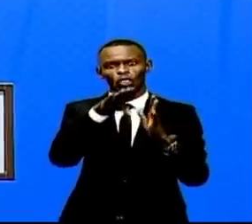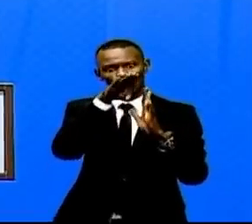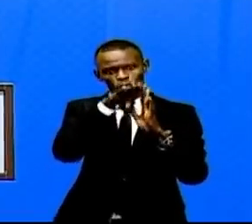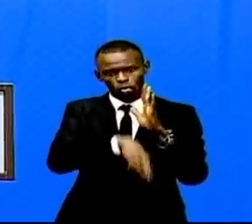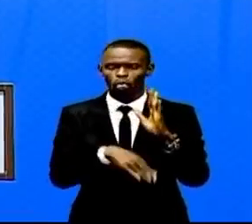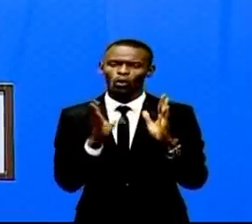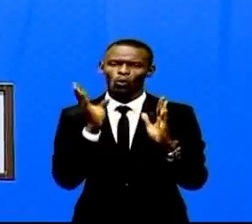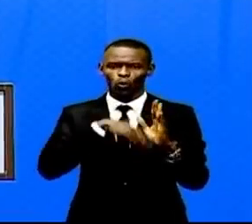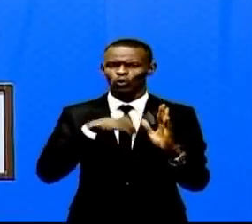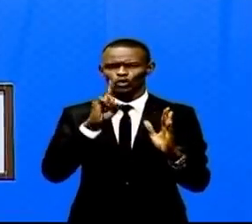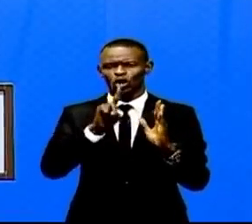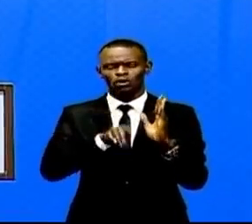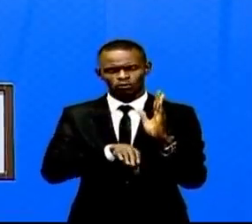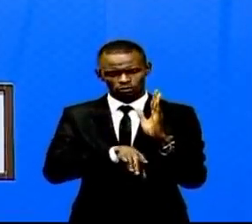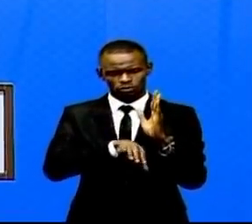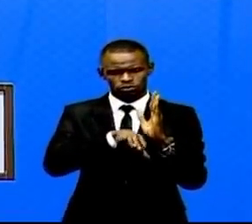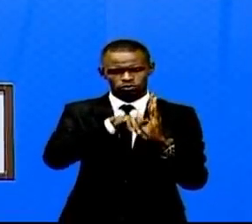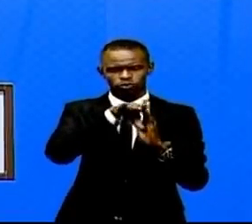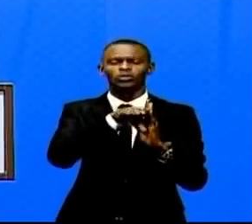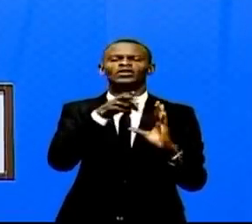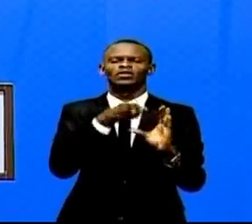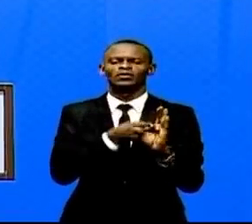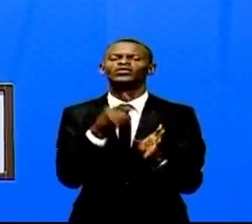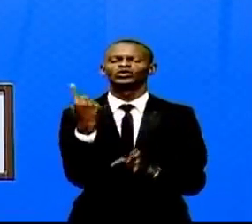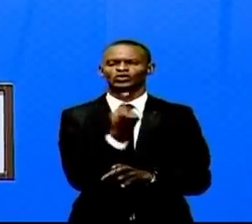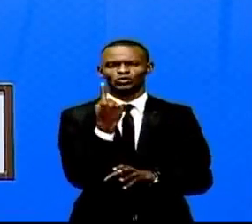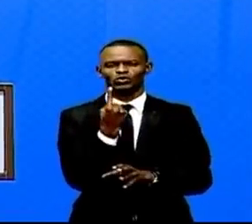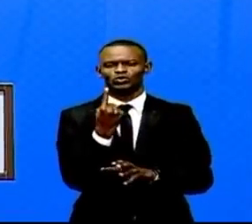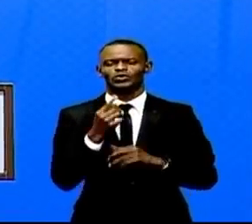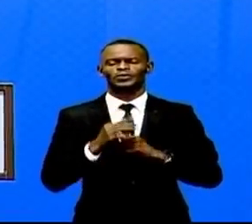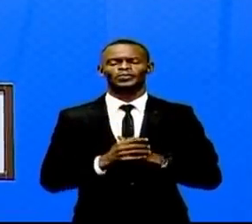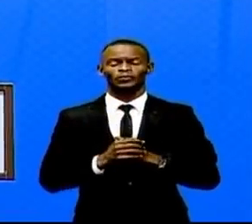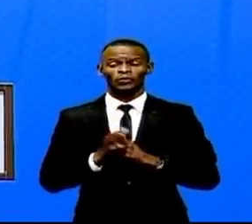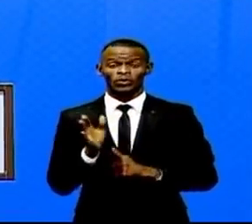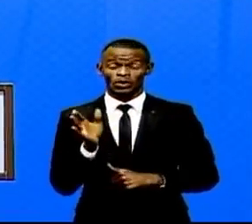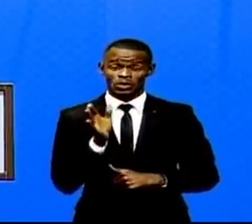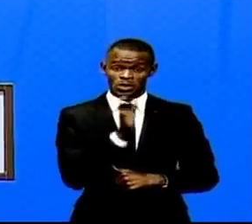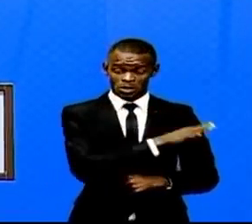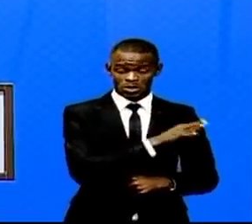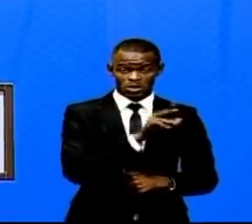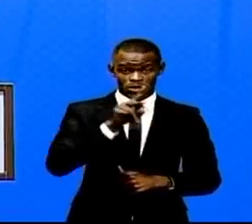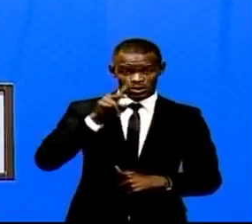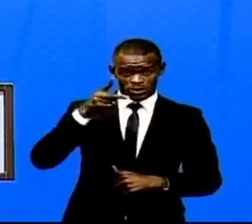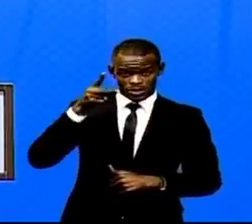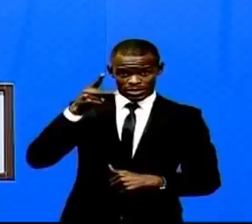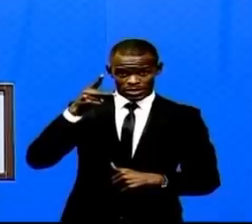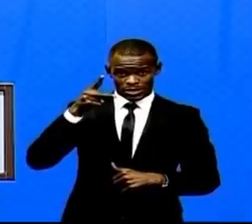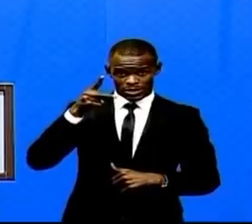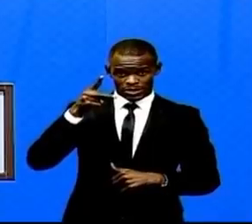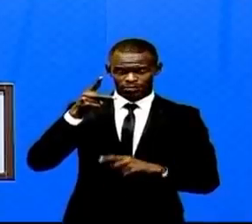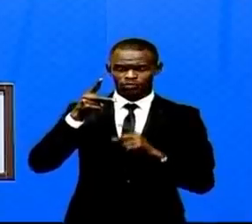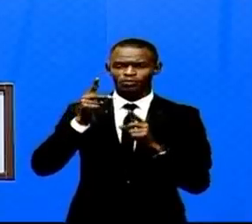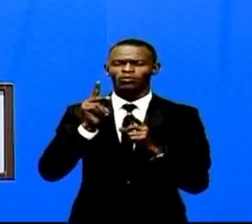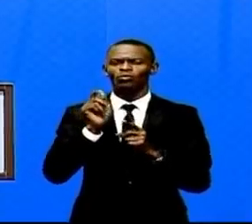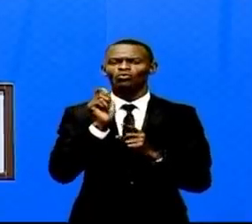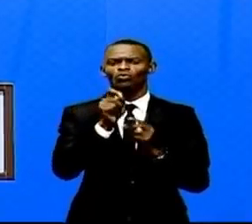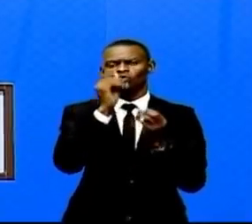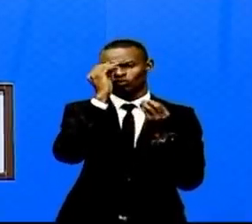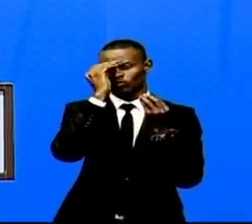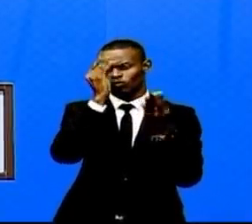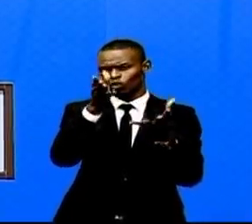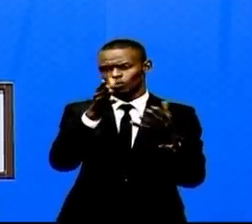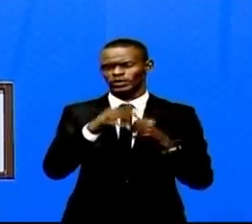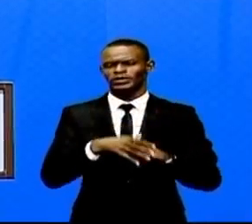Au chapitre de points d'information, 1. État et administration du territoire.